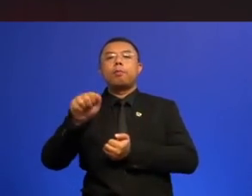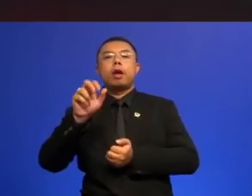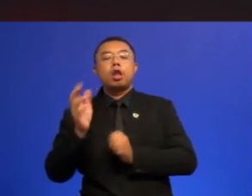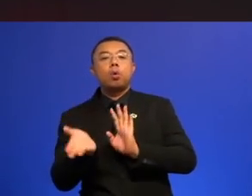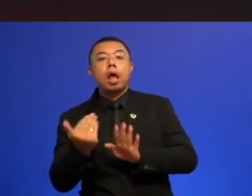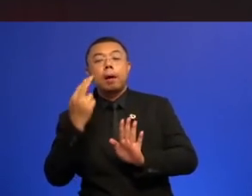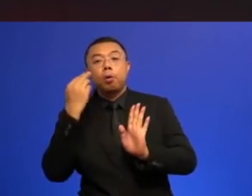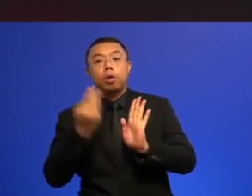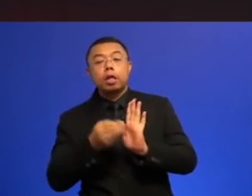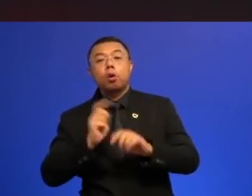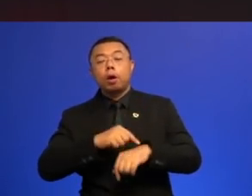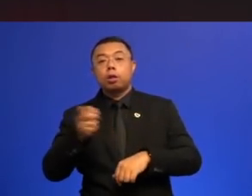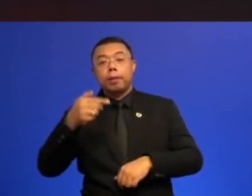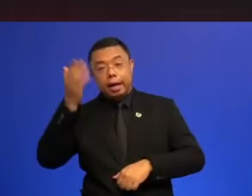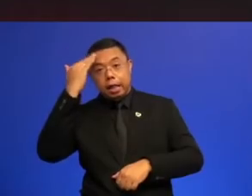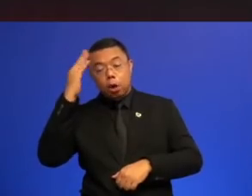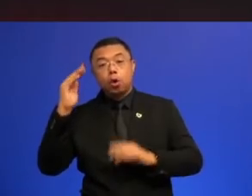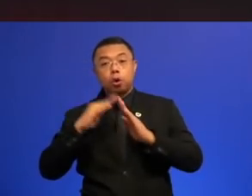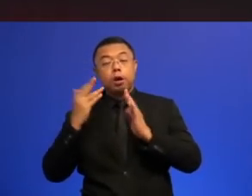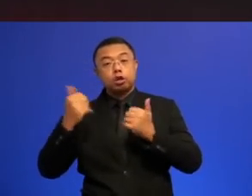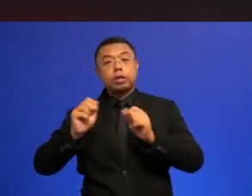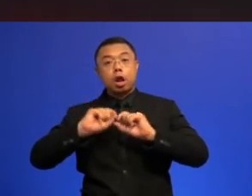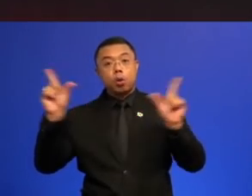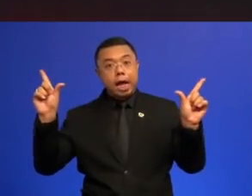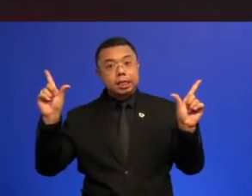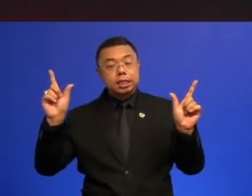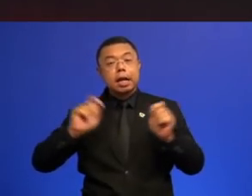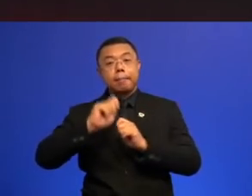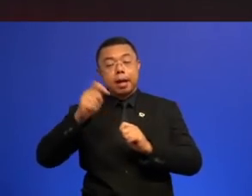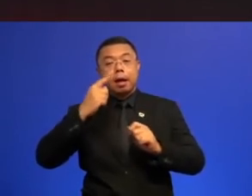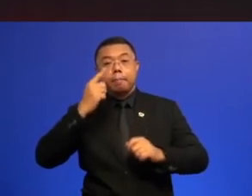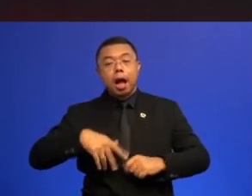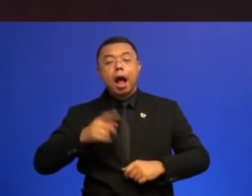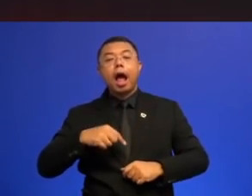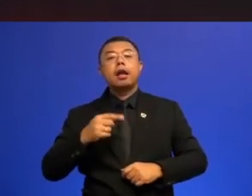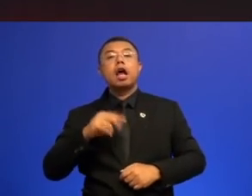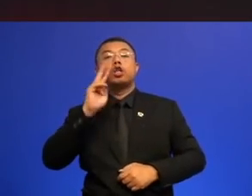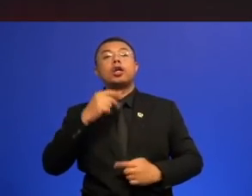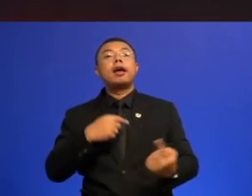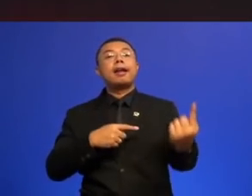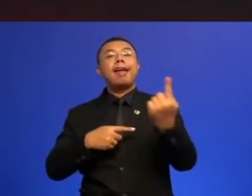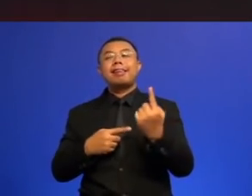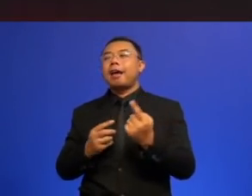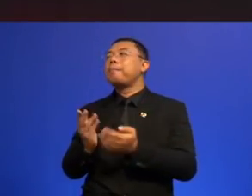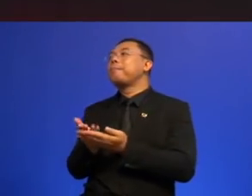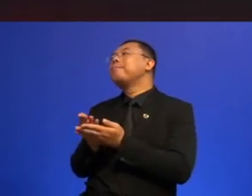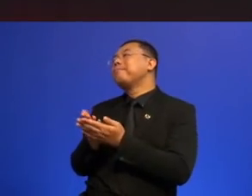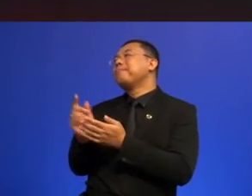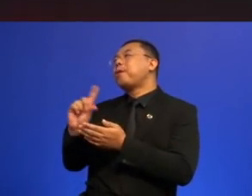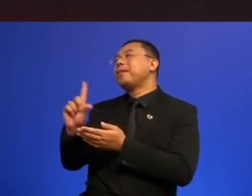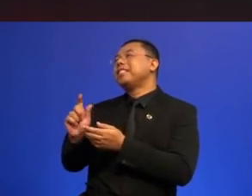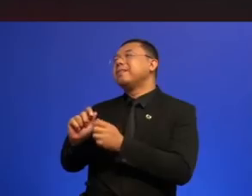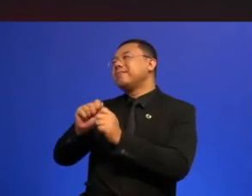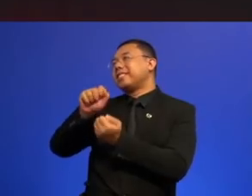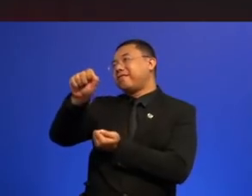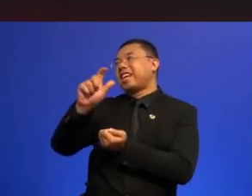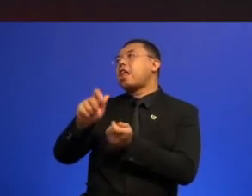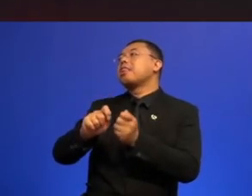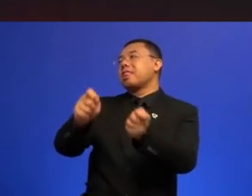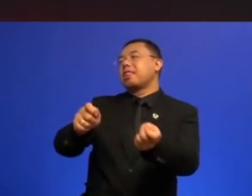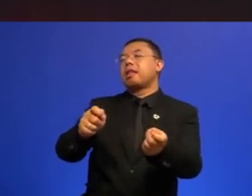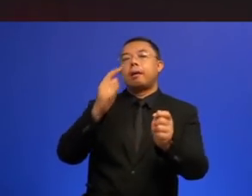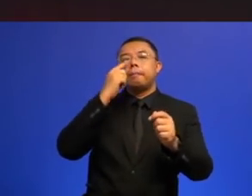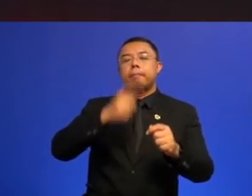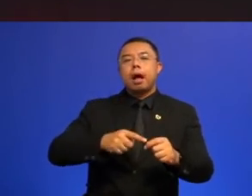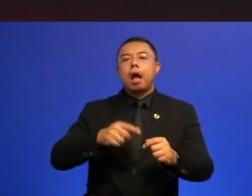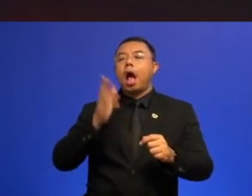Karena terbukti begitu mereka tahu kalau rumah itu sudah selesai di bank, ada saudara saya yang bermaksud meminjam sertifikat rumah itu untuk